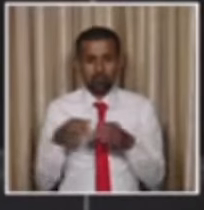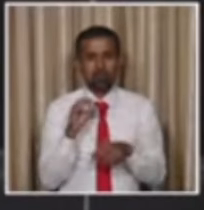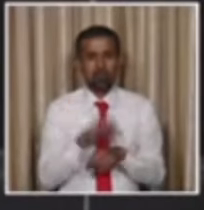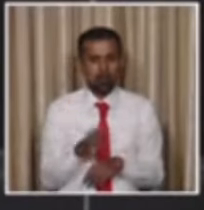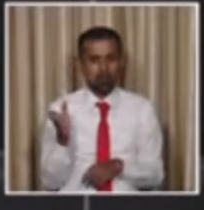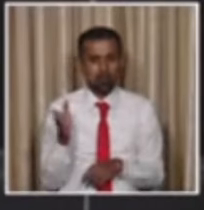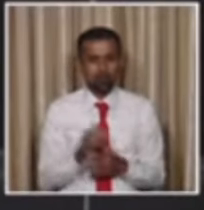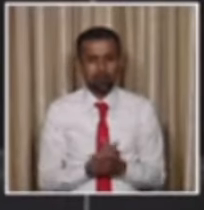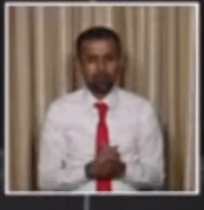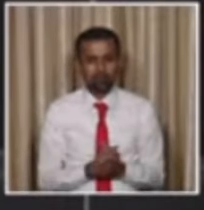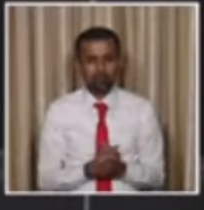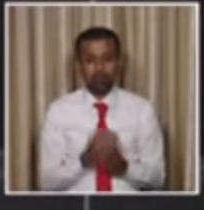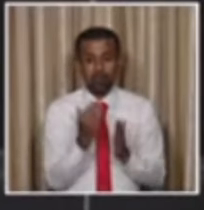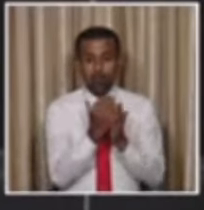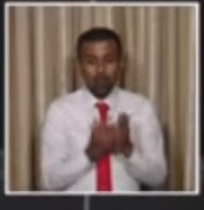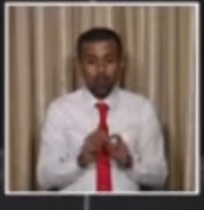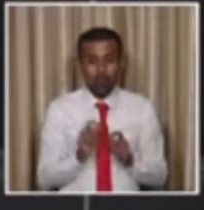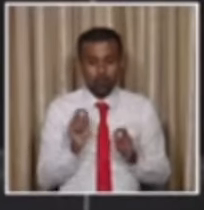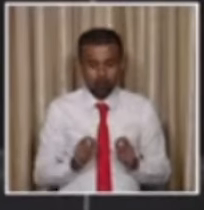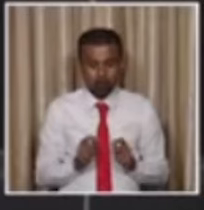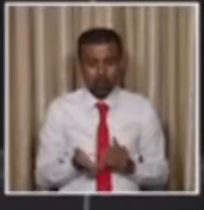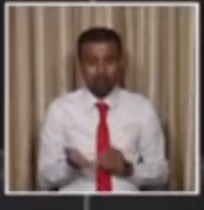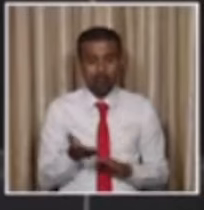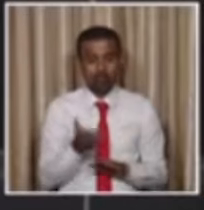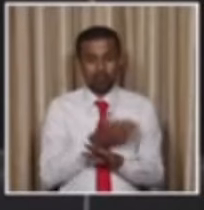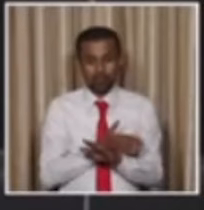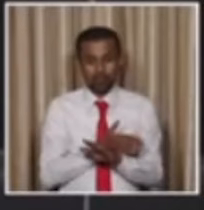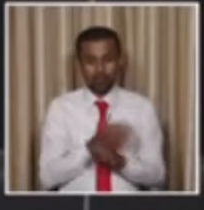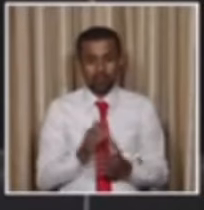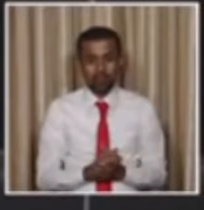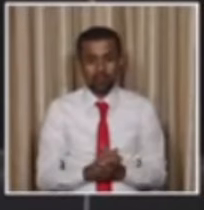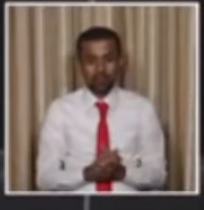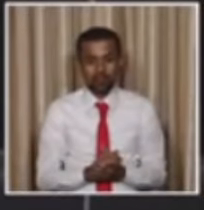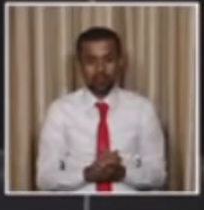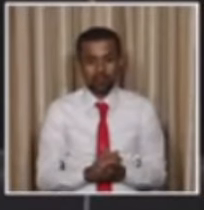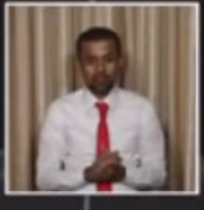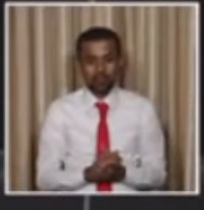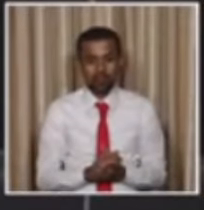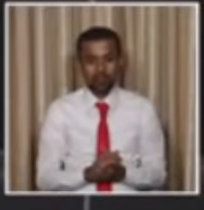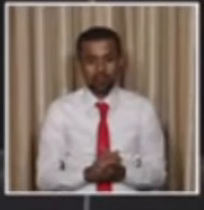කතා කරනවා. අපි විවස්තදායක සභාවට යන්නට මත්තෙන් ඒ නිසා